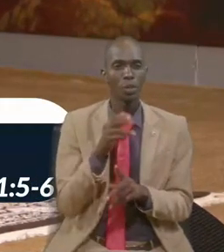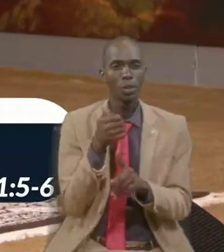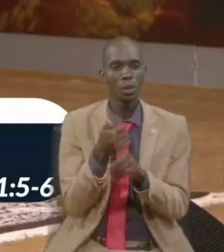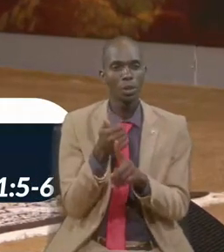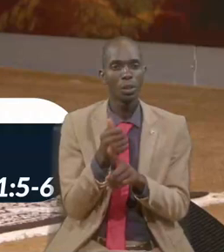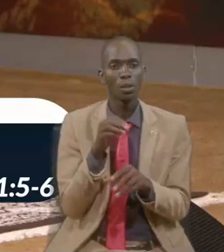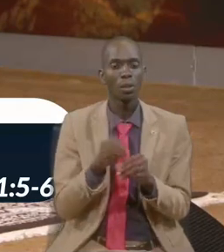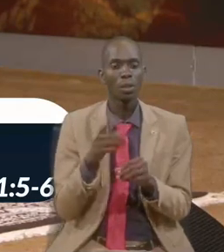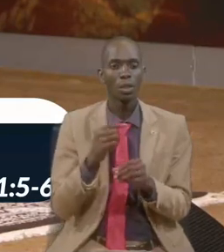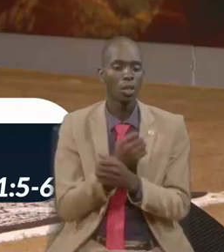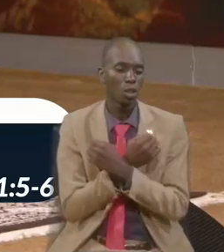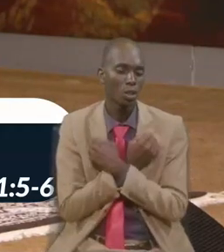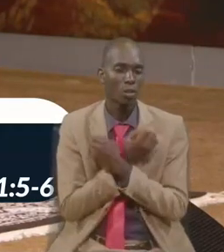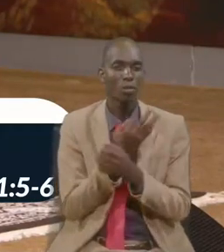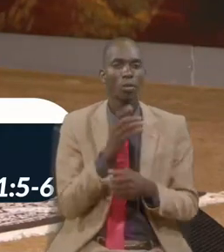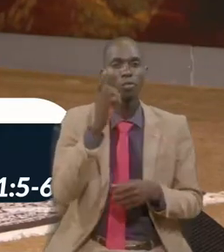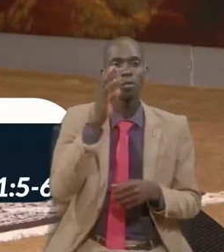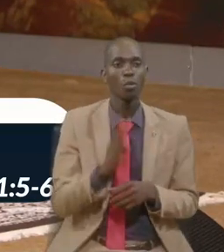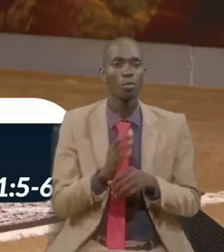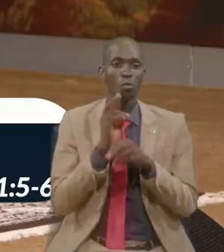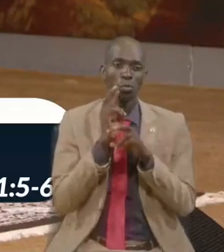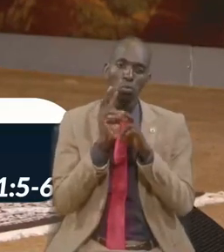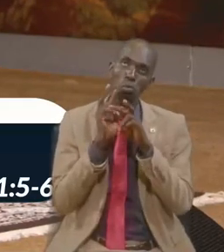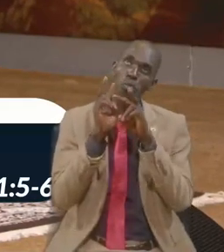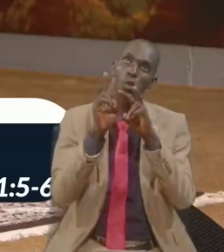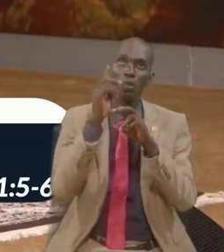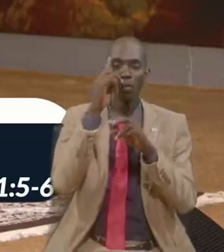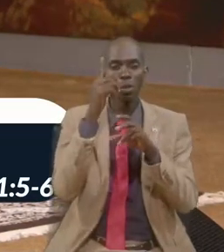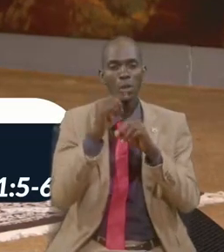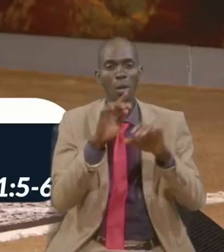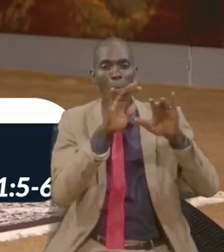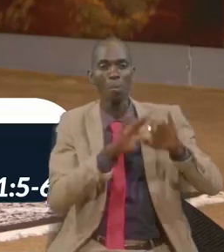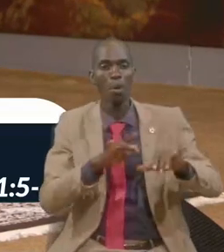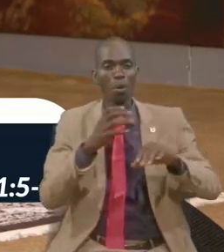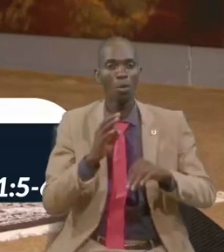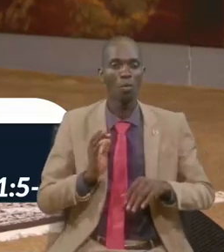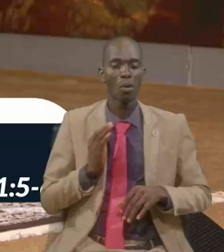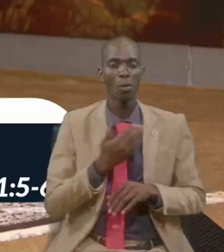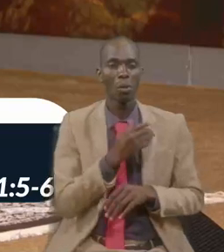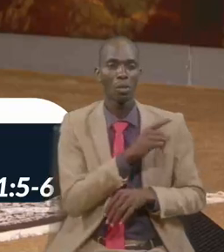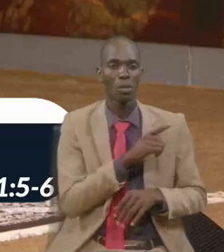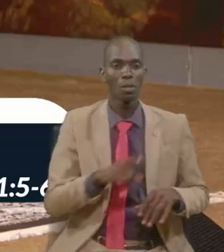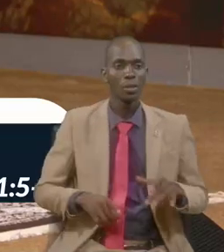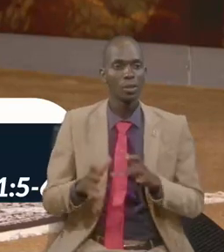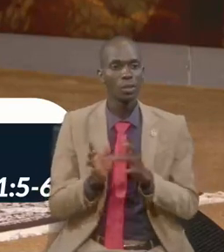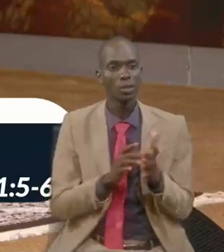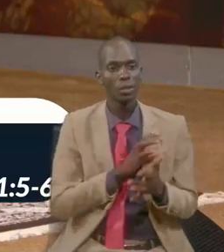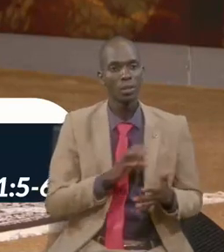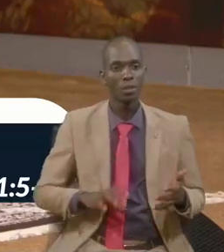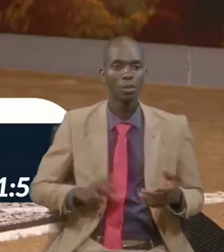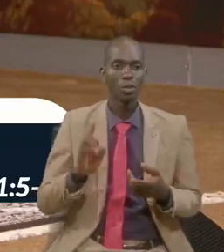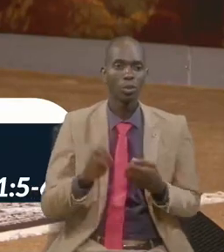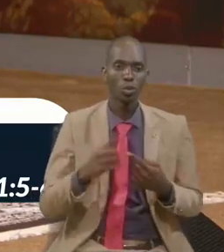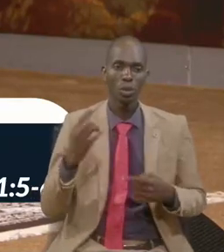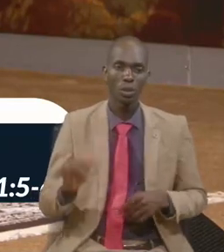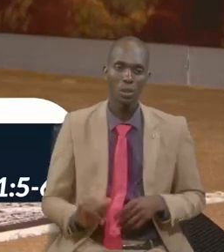Maintenez-vous dans l'amour de Dieu en attendant la miséricorde de notre Seigneur